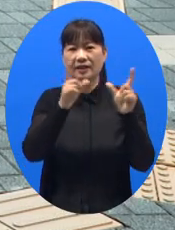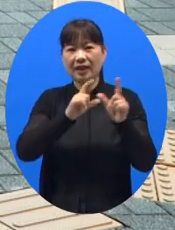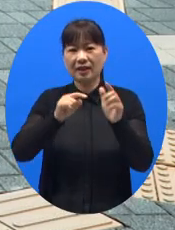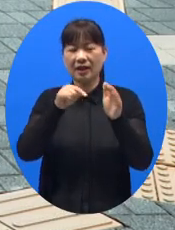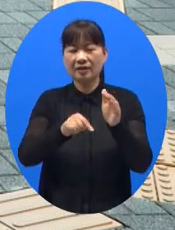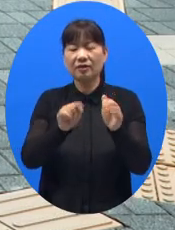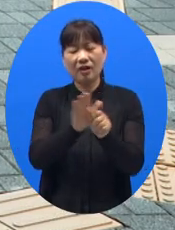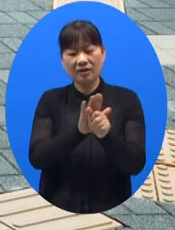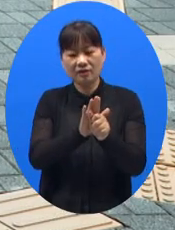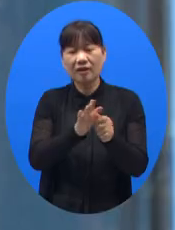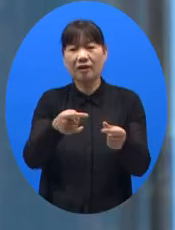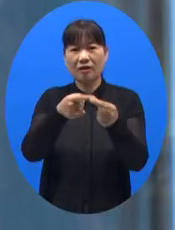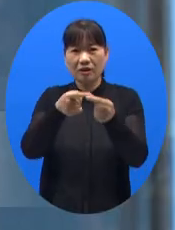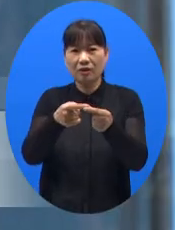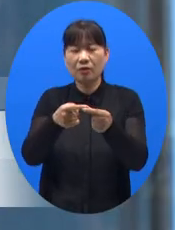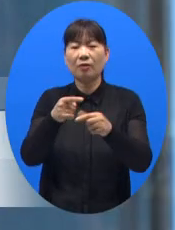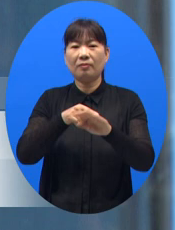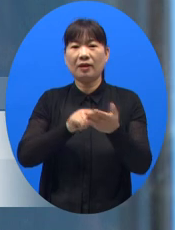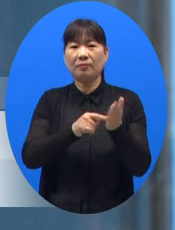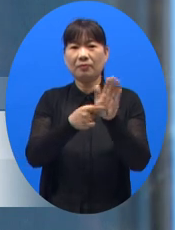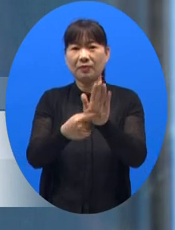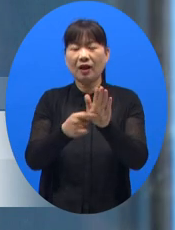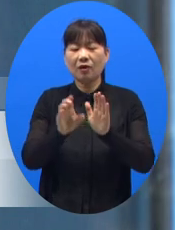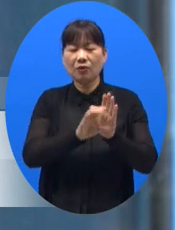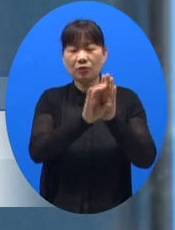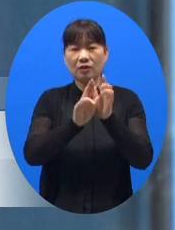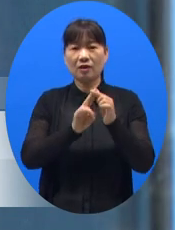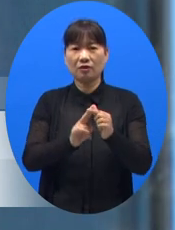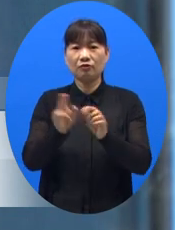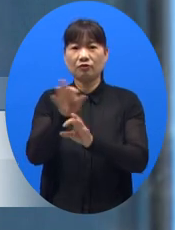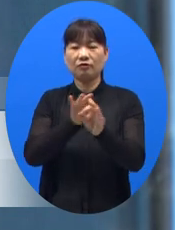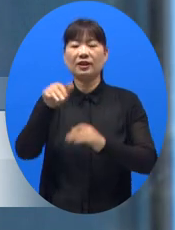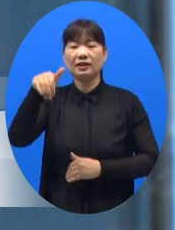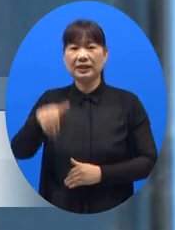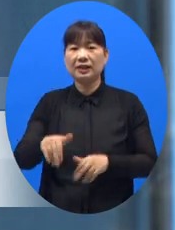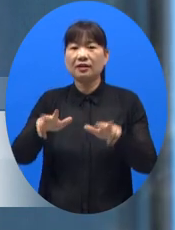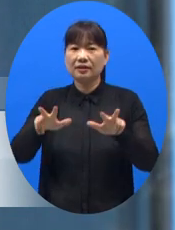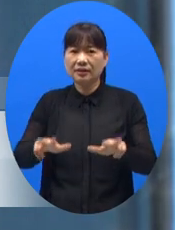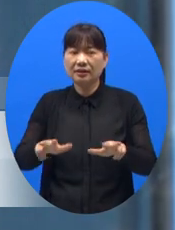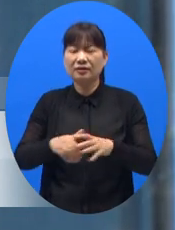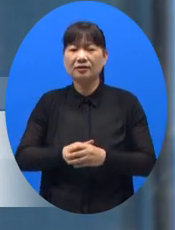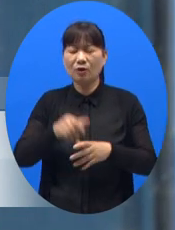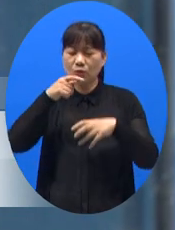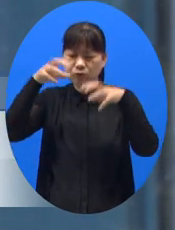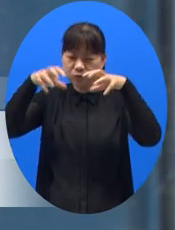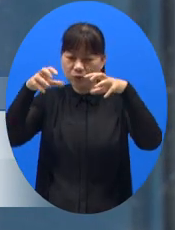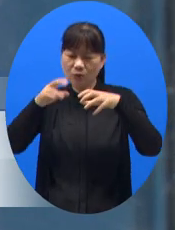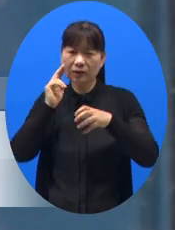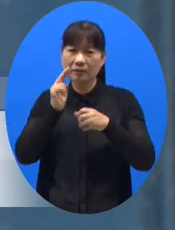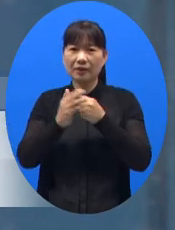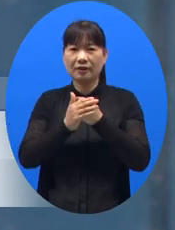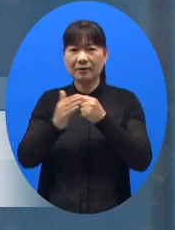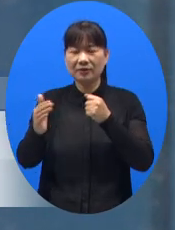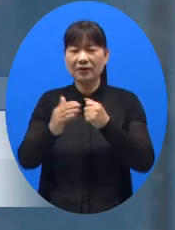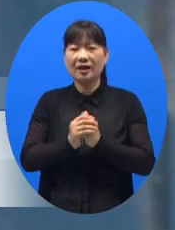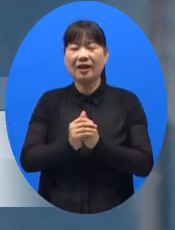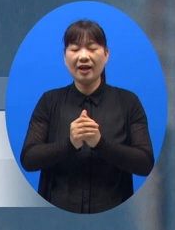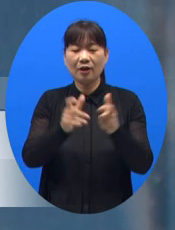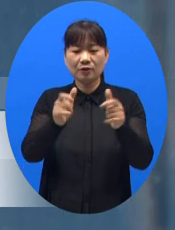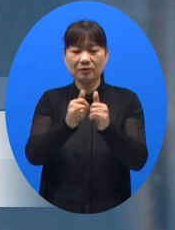밝혔습니다 누나와 또 경기침체 더 원더가 이제 지금 폭우 등으로 인해서 민생이 많이